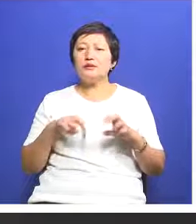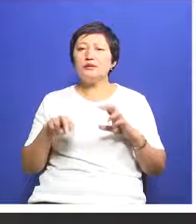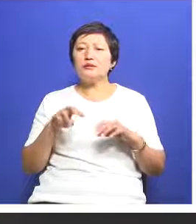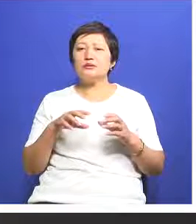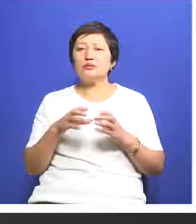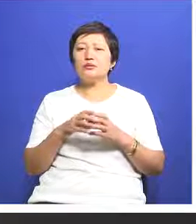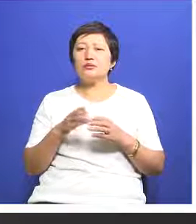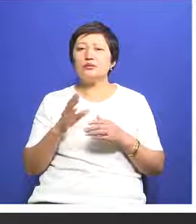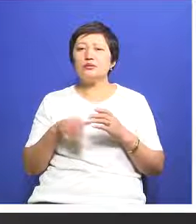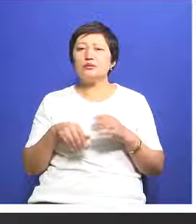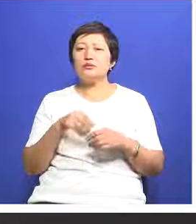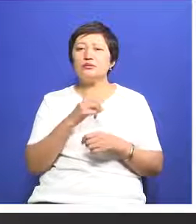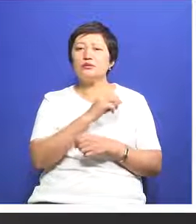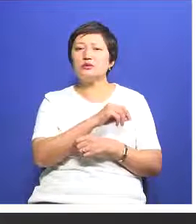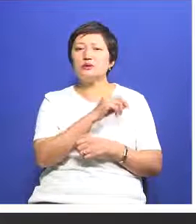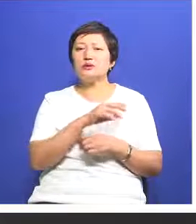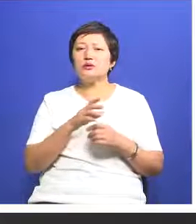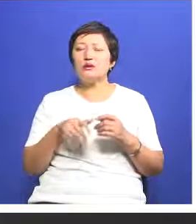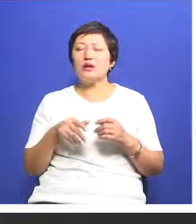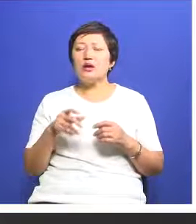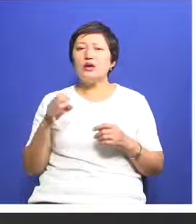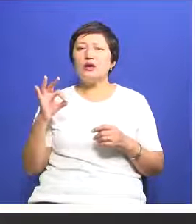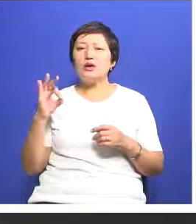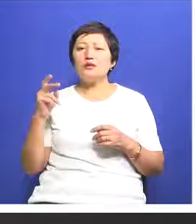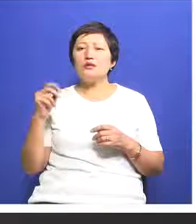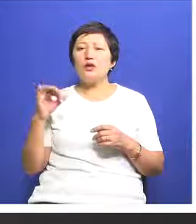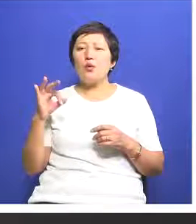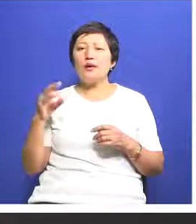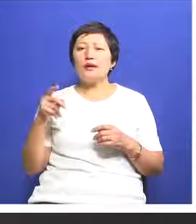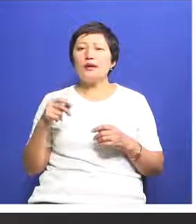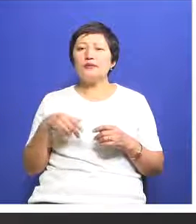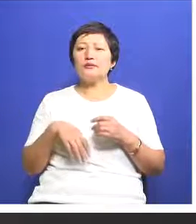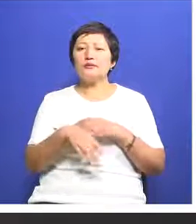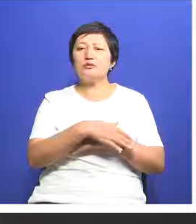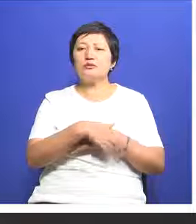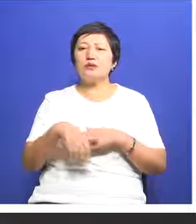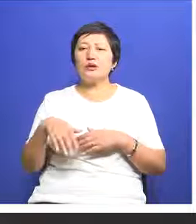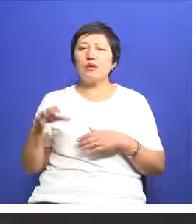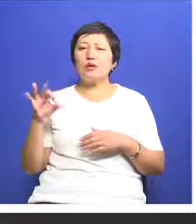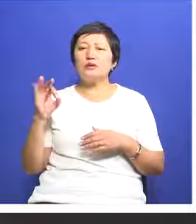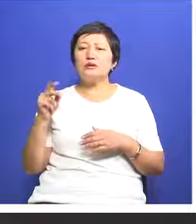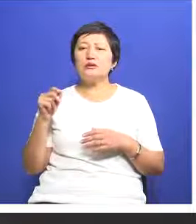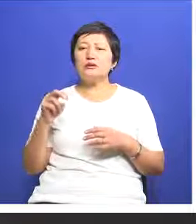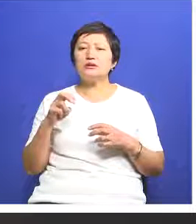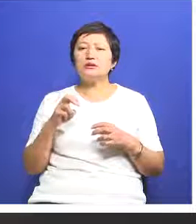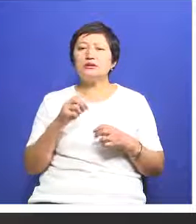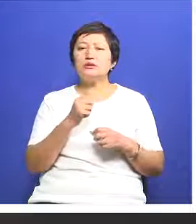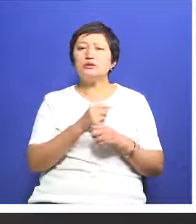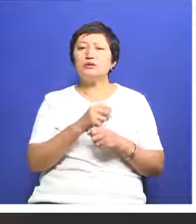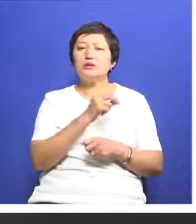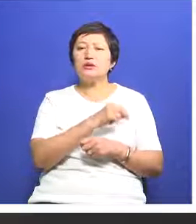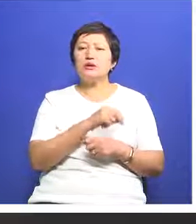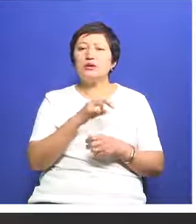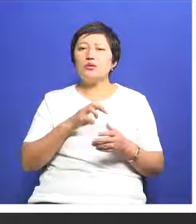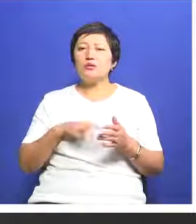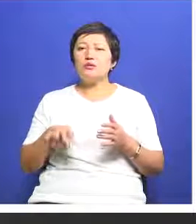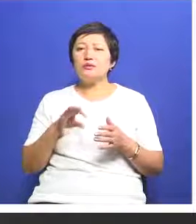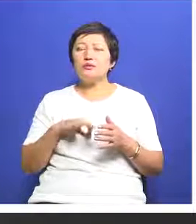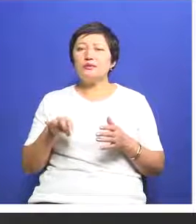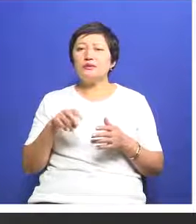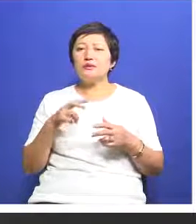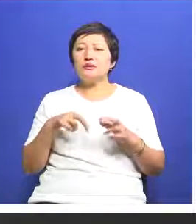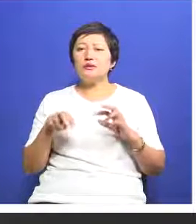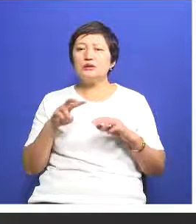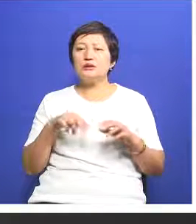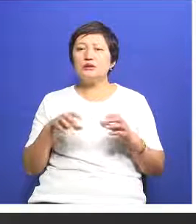ol jumıstar ayaktaldı. Uyalı Jaraulu Valikhanov köşesine ortaşa jöndö jumıstar 34 milyon tenge karşı